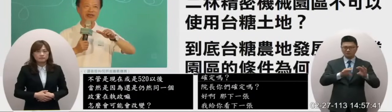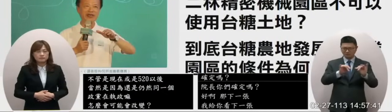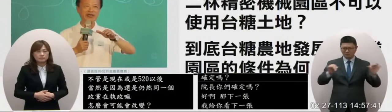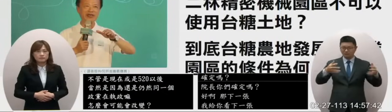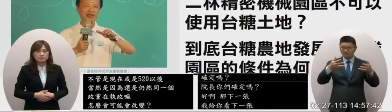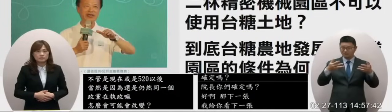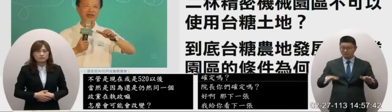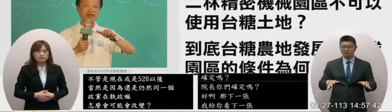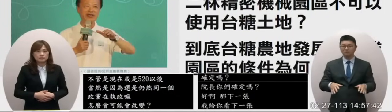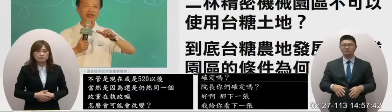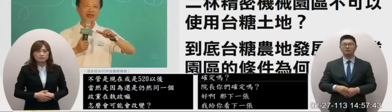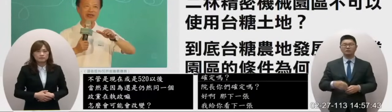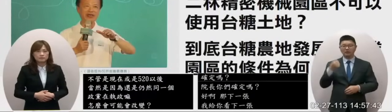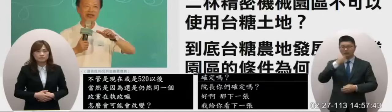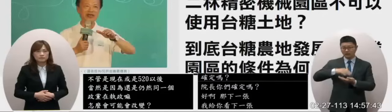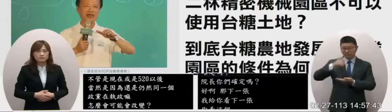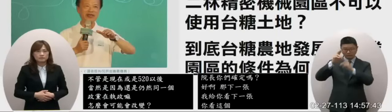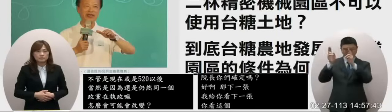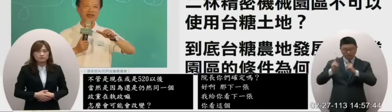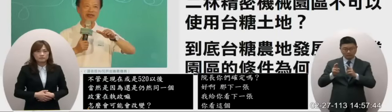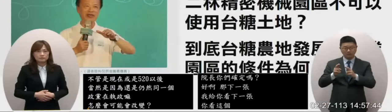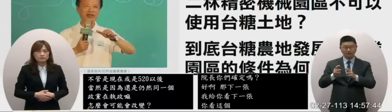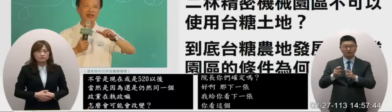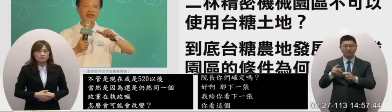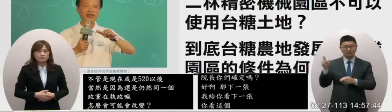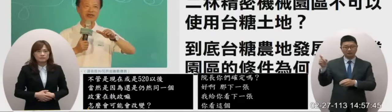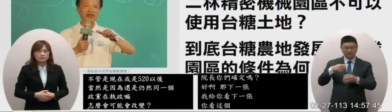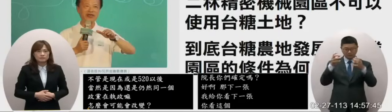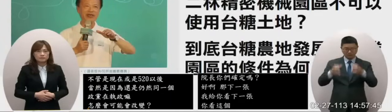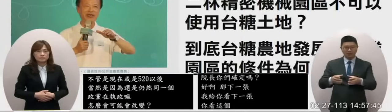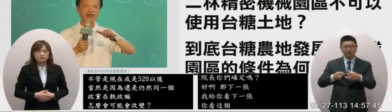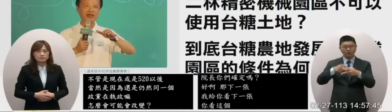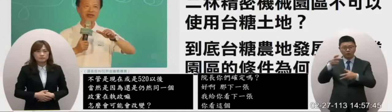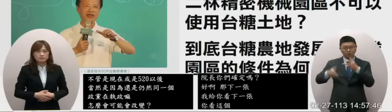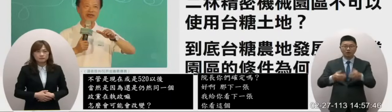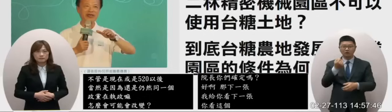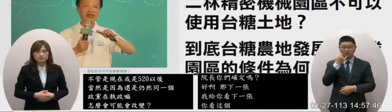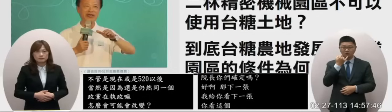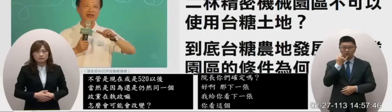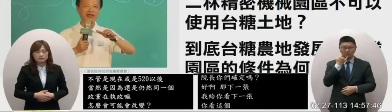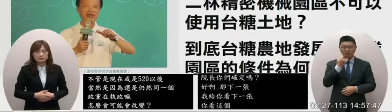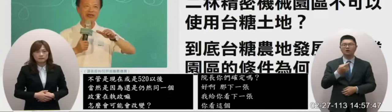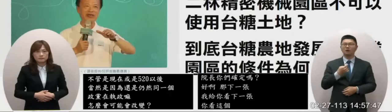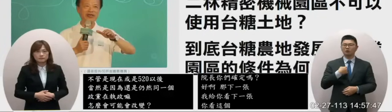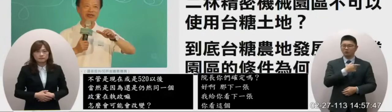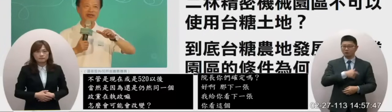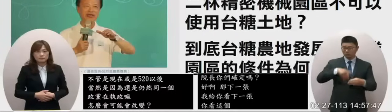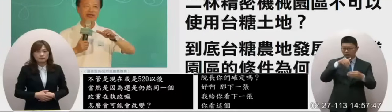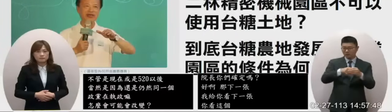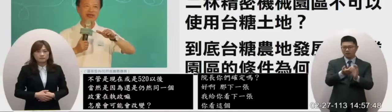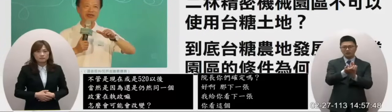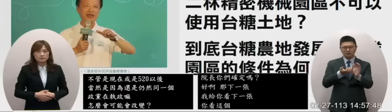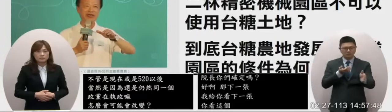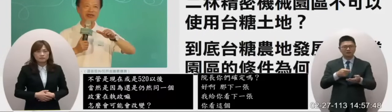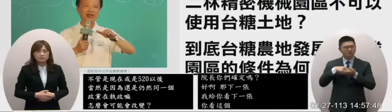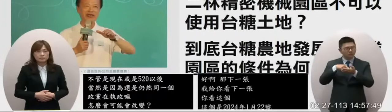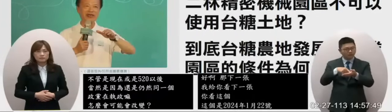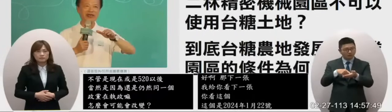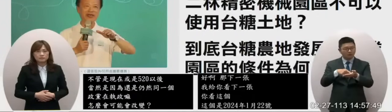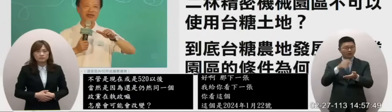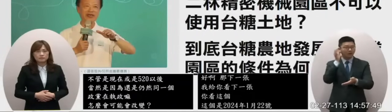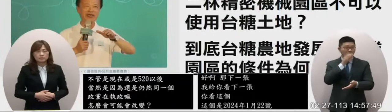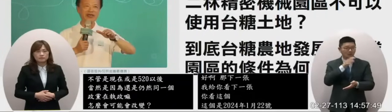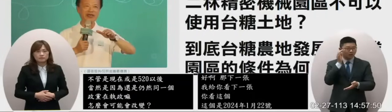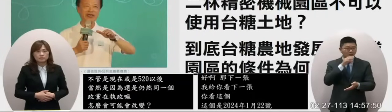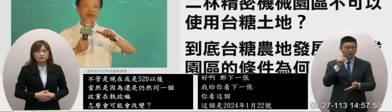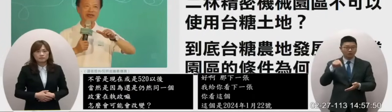欢迎台积电来利用。那我想请问，为什么我们在选前的时候也积极在争取我们彰化县